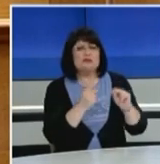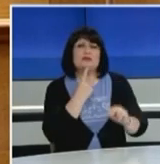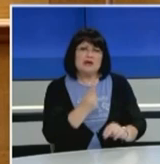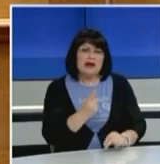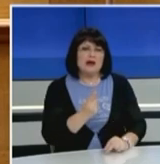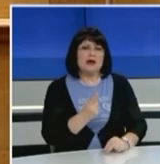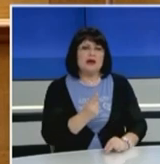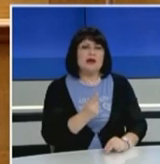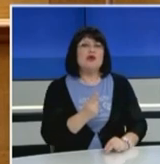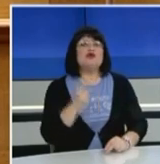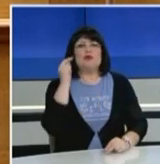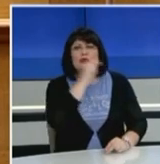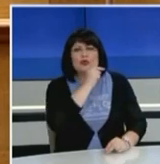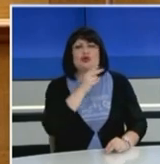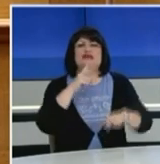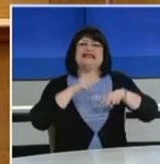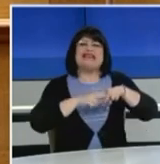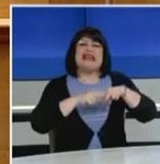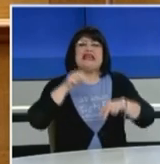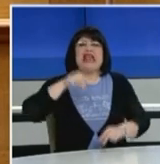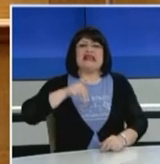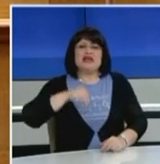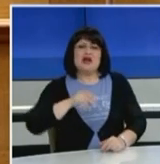όπως λένε, Νετανιάχου. Μπίμπι.